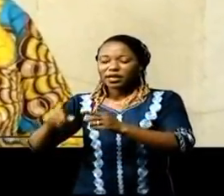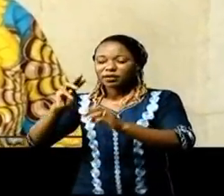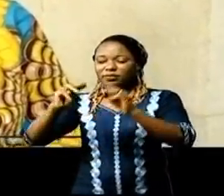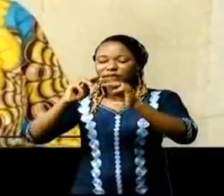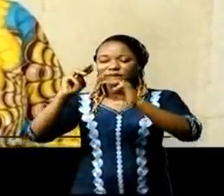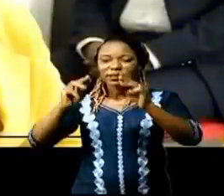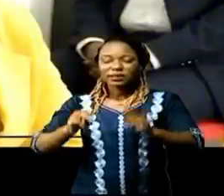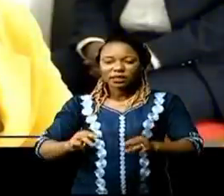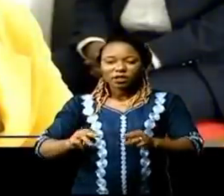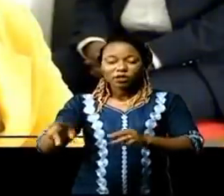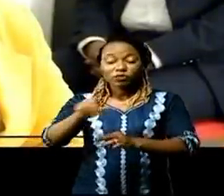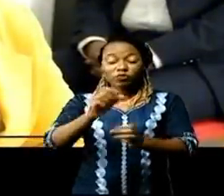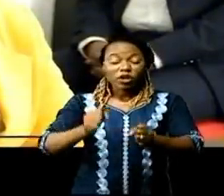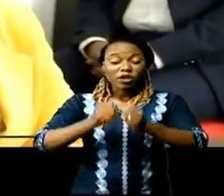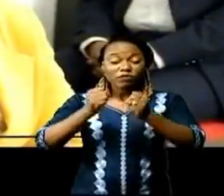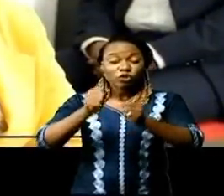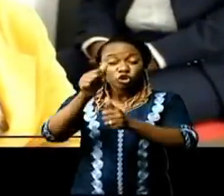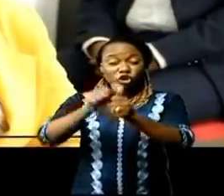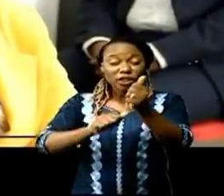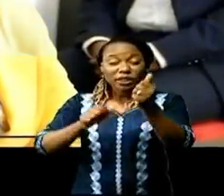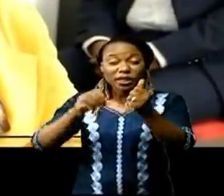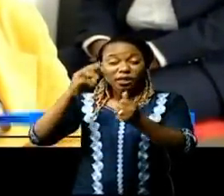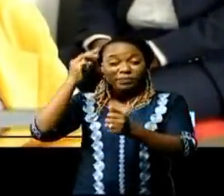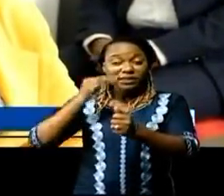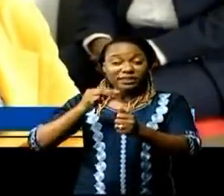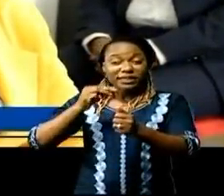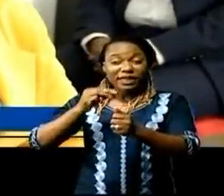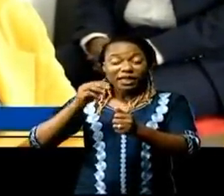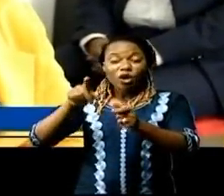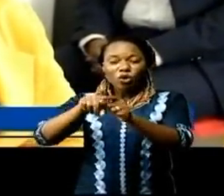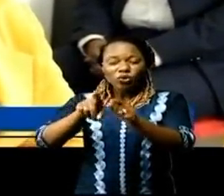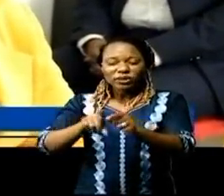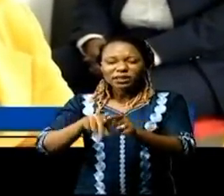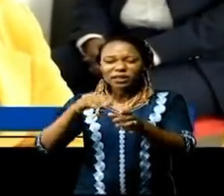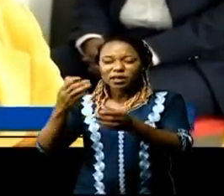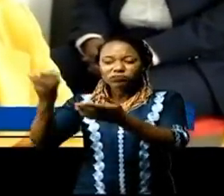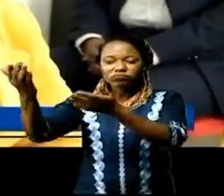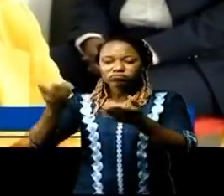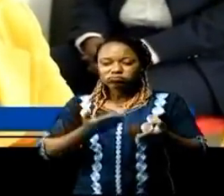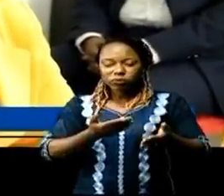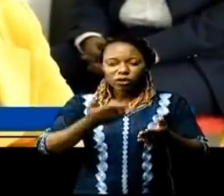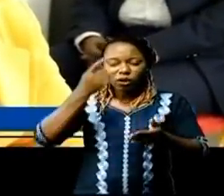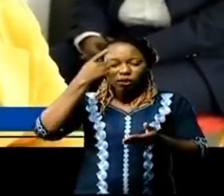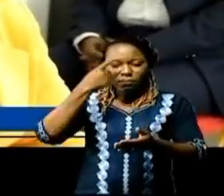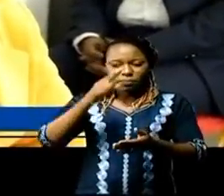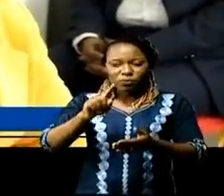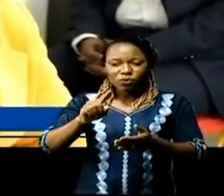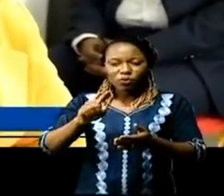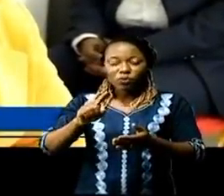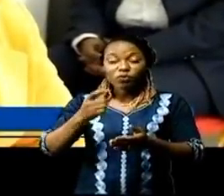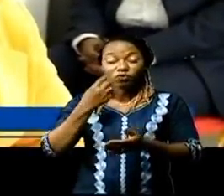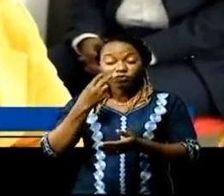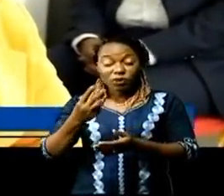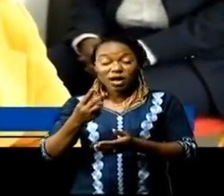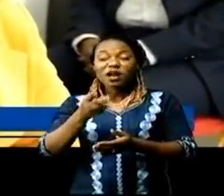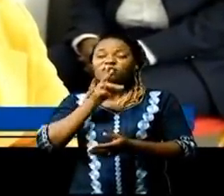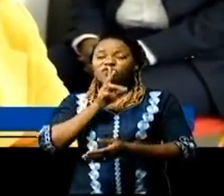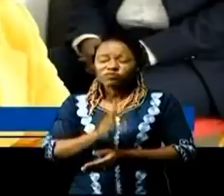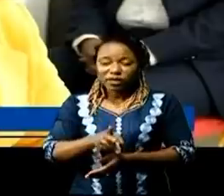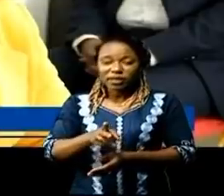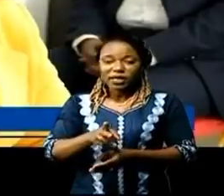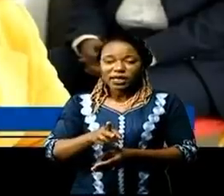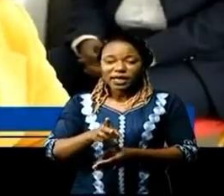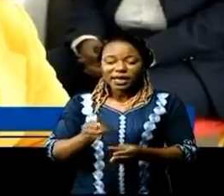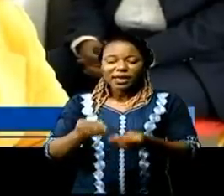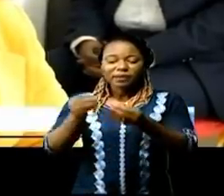sont les efforts que chaque ministère dans son secteur est en train de mener pour assurer effectivement la